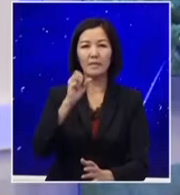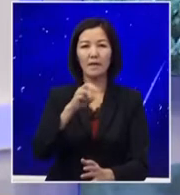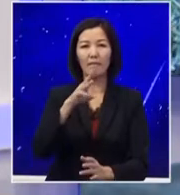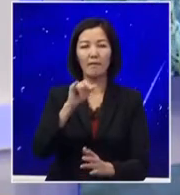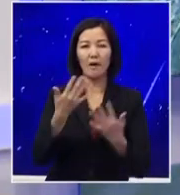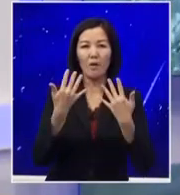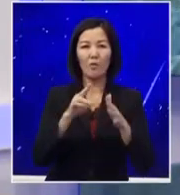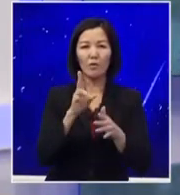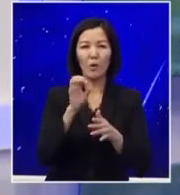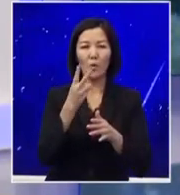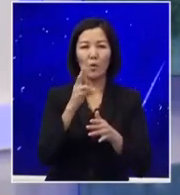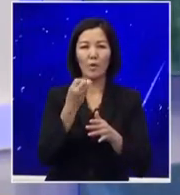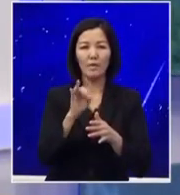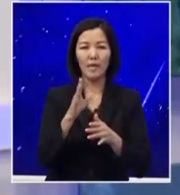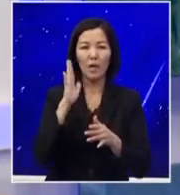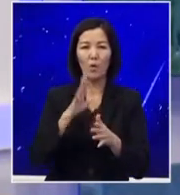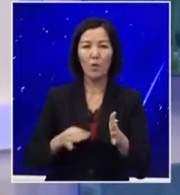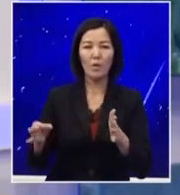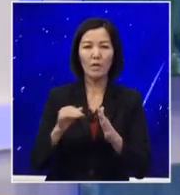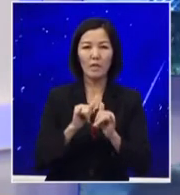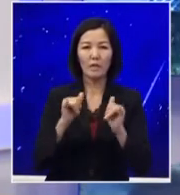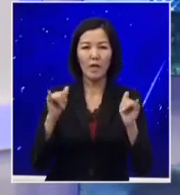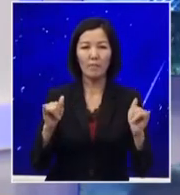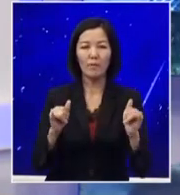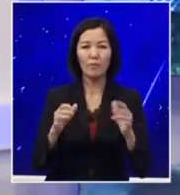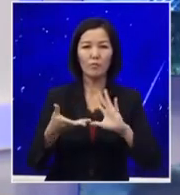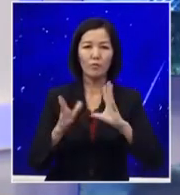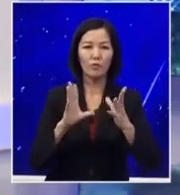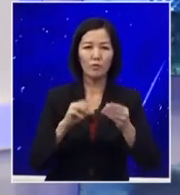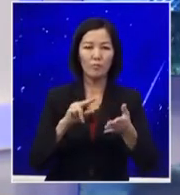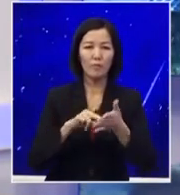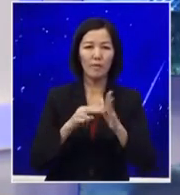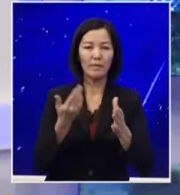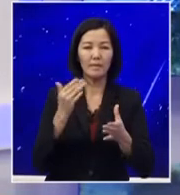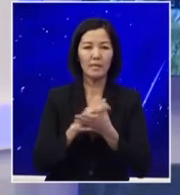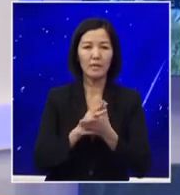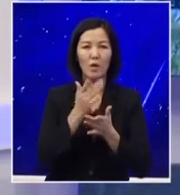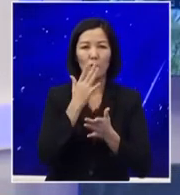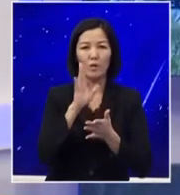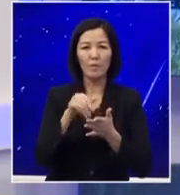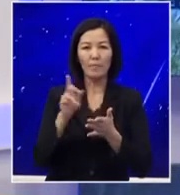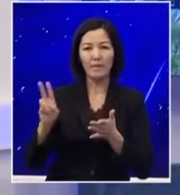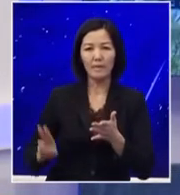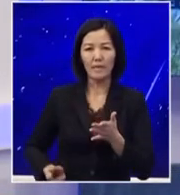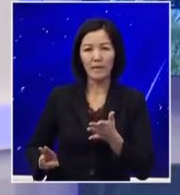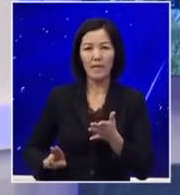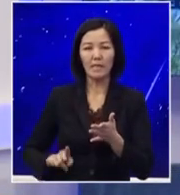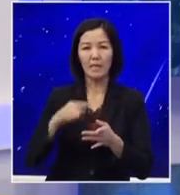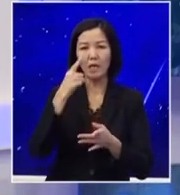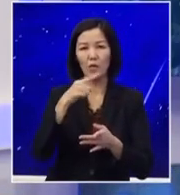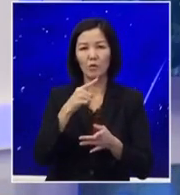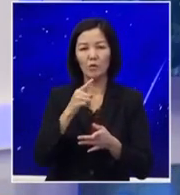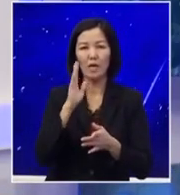Саты ауылында Көлсай көлдері ұлттық паркын дамыту тұжырымдамасы таныстырылды. Ұлттық парктың бас директоры Данияр Тұрғанбаевтың